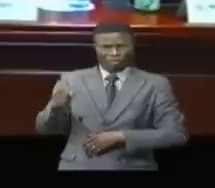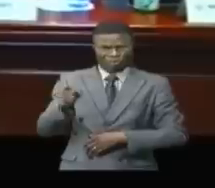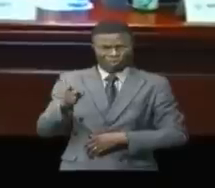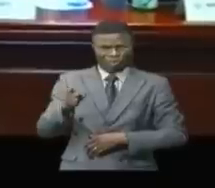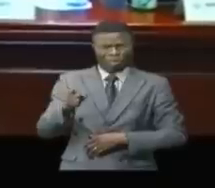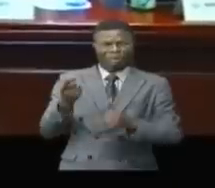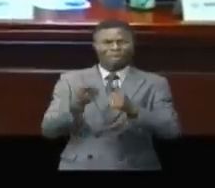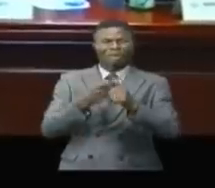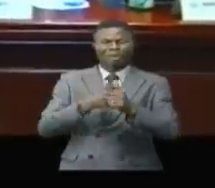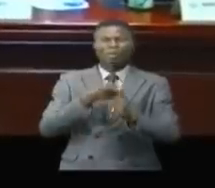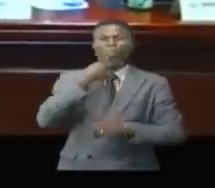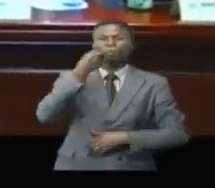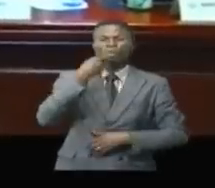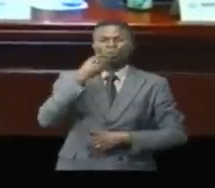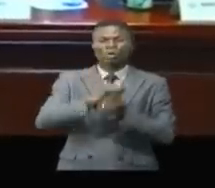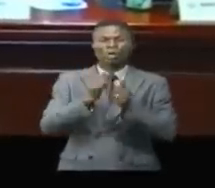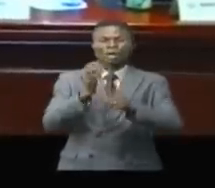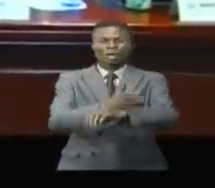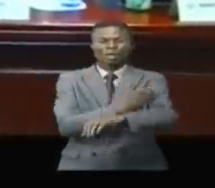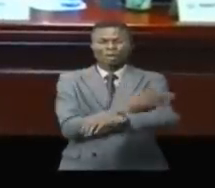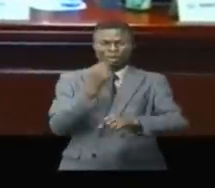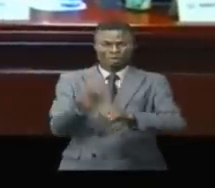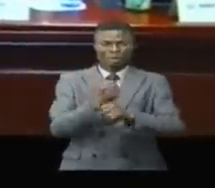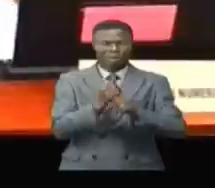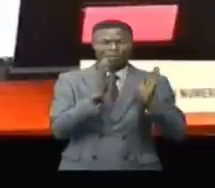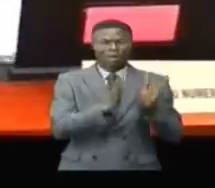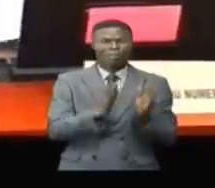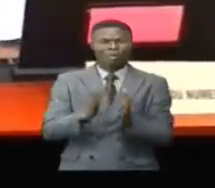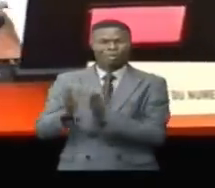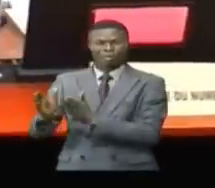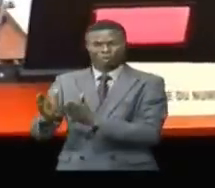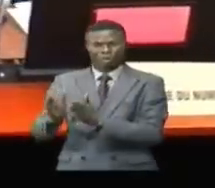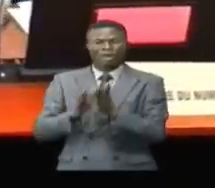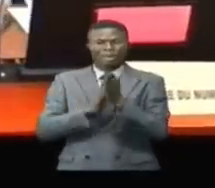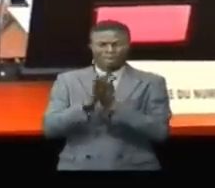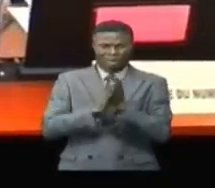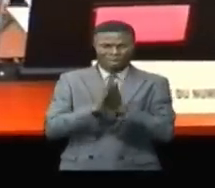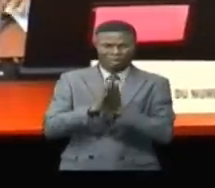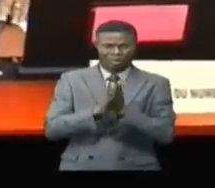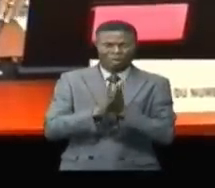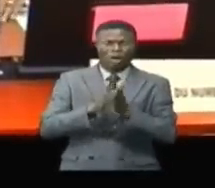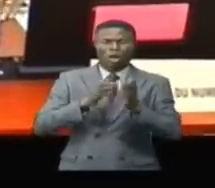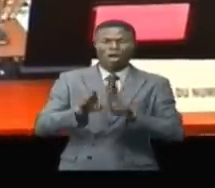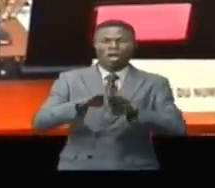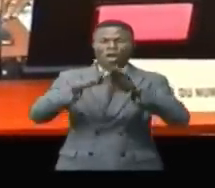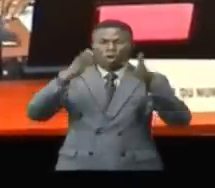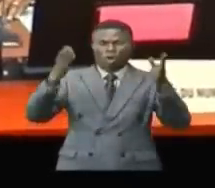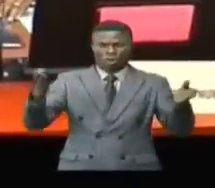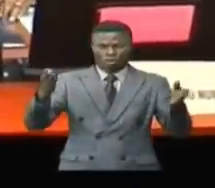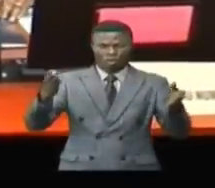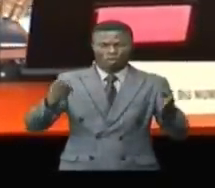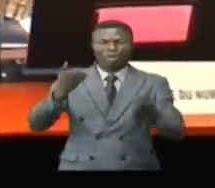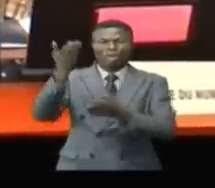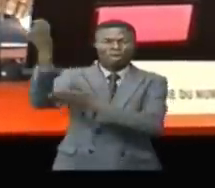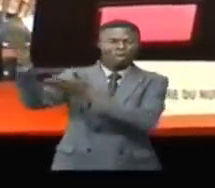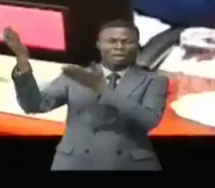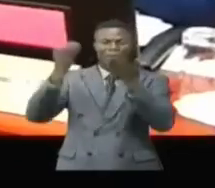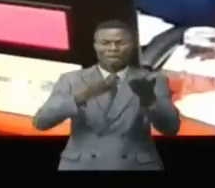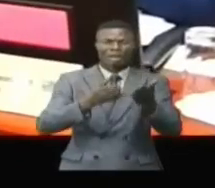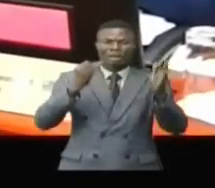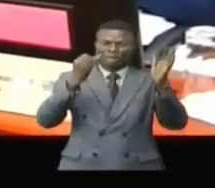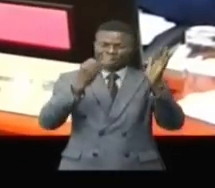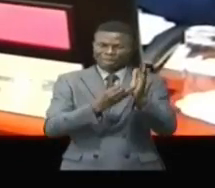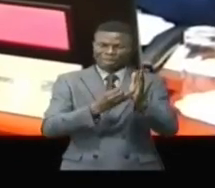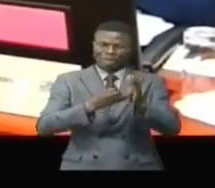point d'abord sur l'avancement des travaux préparatoires relatifs au lancement officiel des appels d'offres des 16 blocs